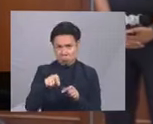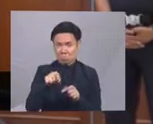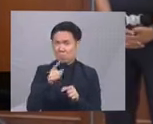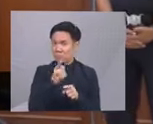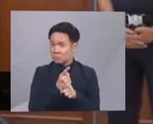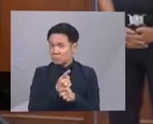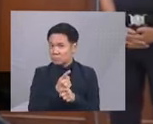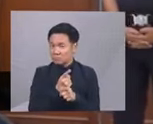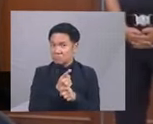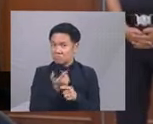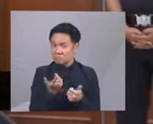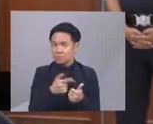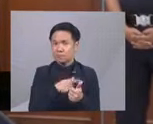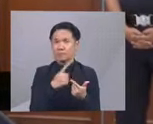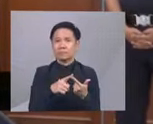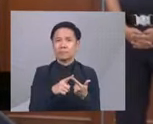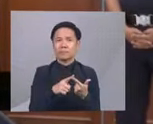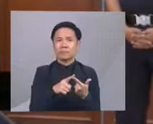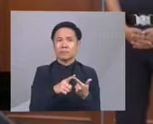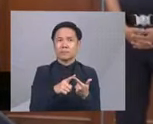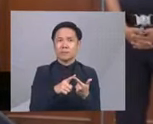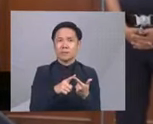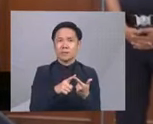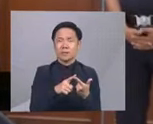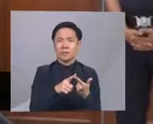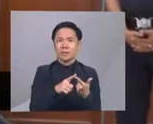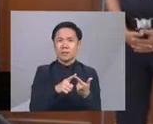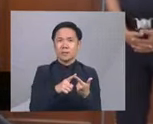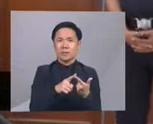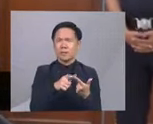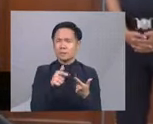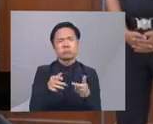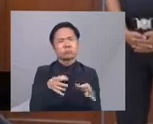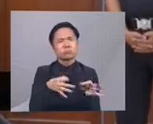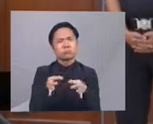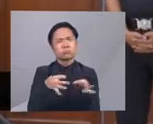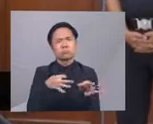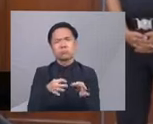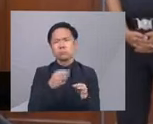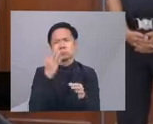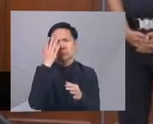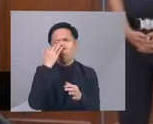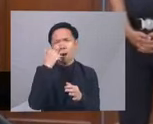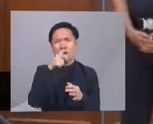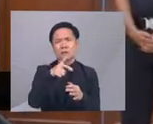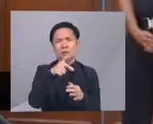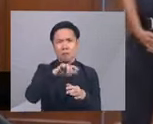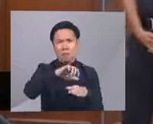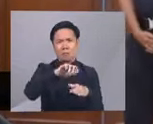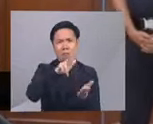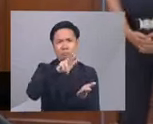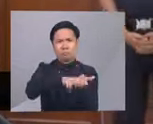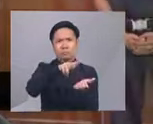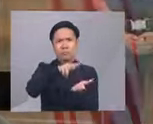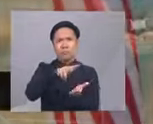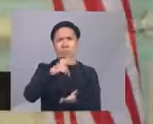juga mengatakan kerajaan seperti diam seribu bahasa yang tidak menjelaskan apa sebenarnya yang berlaku. Terima kasih.